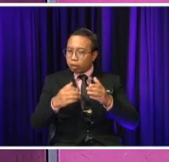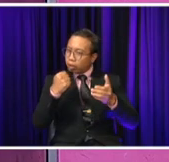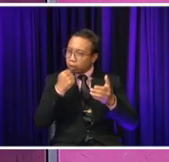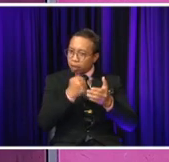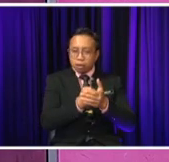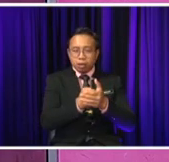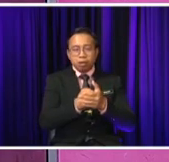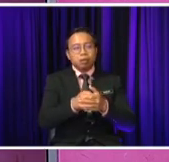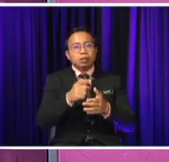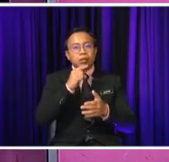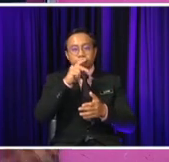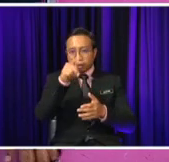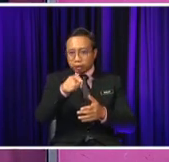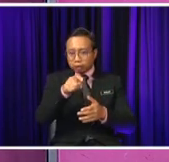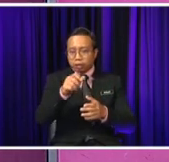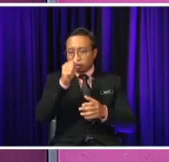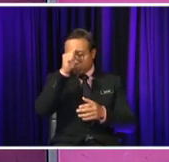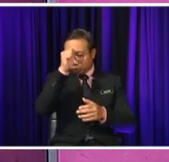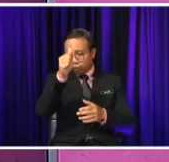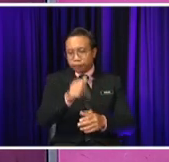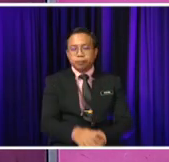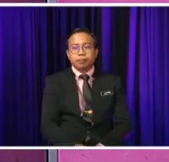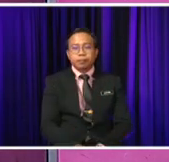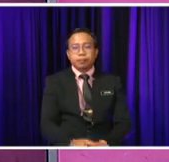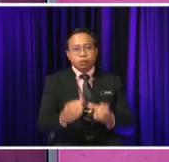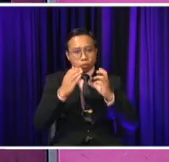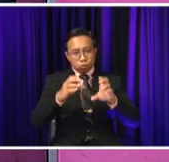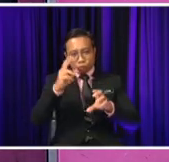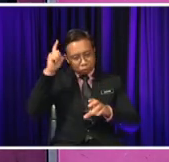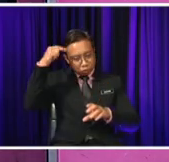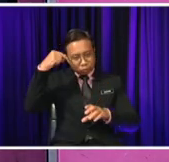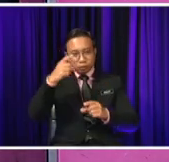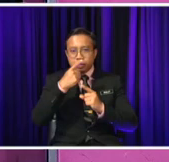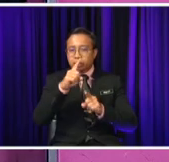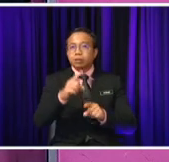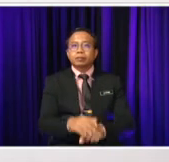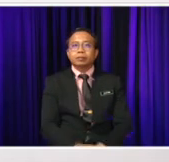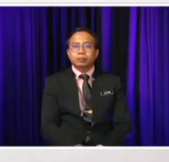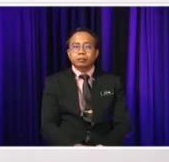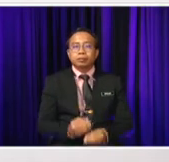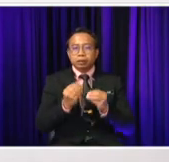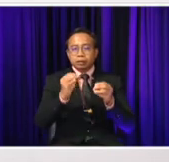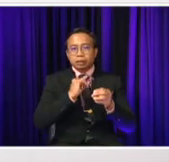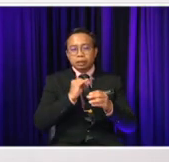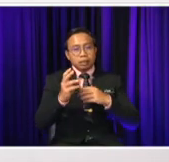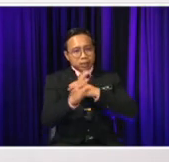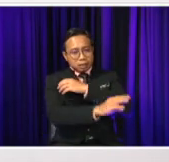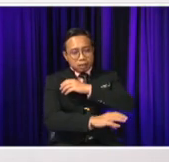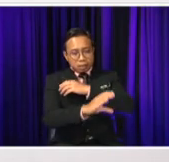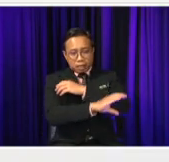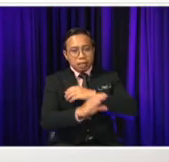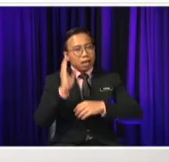perintah Allah subhanahu wa ta'ala ini sebelum menjawab di sini baik bagi saya negara akan